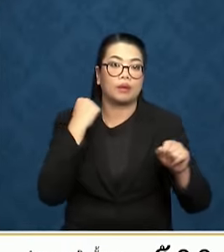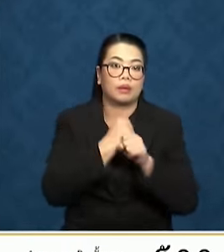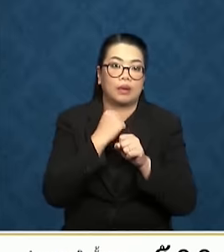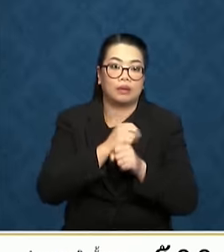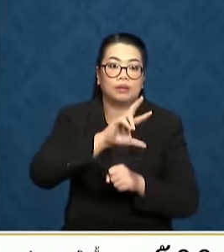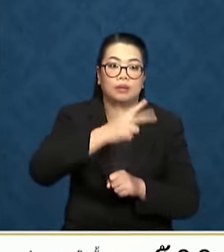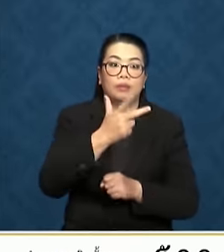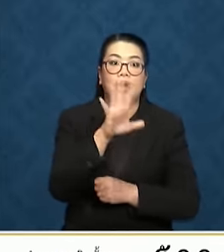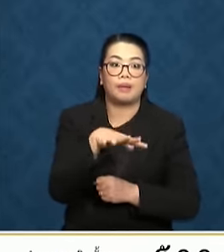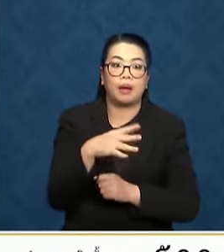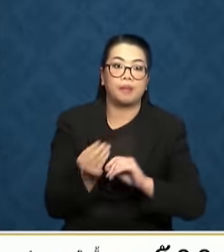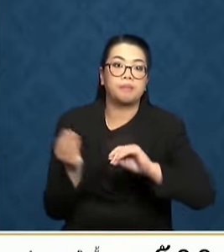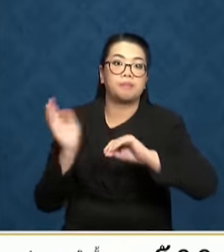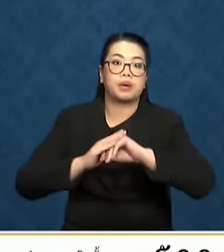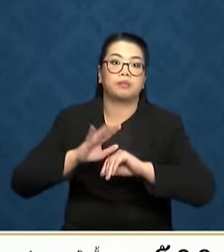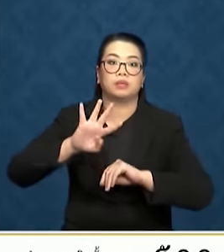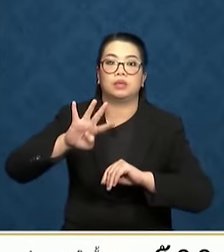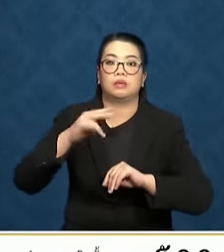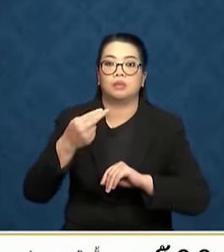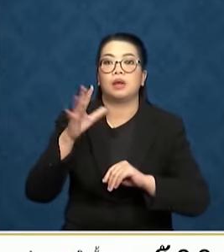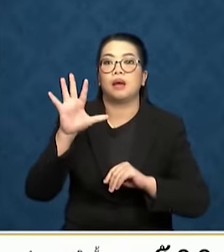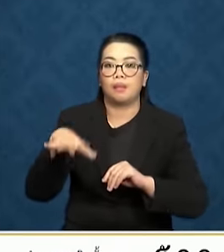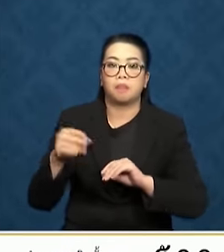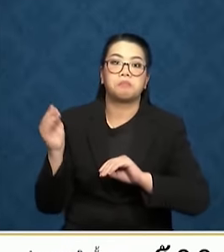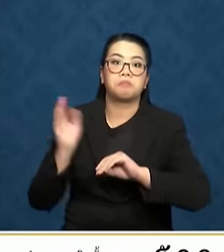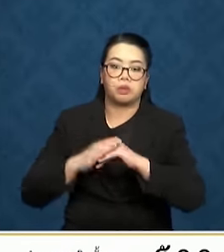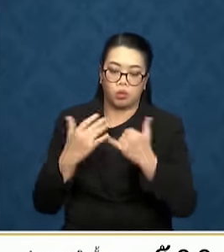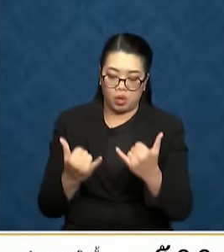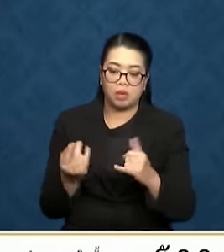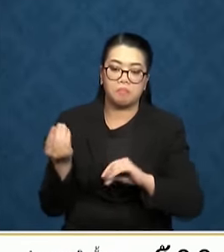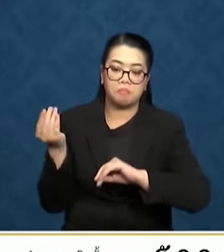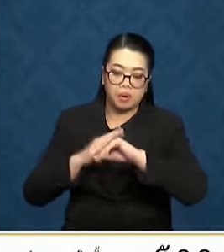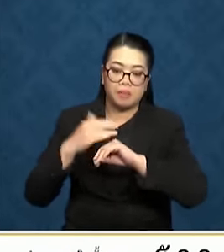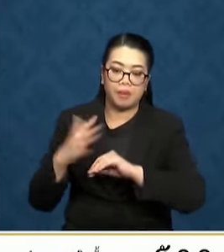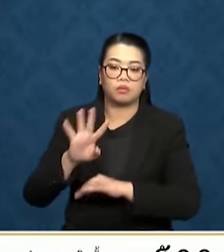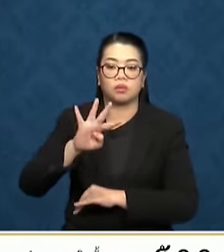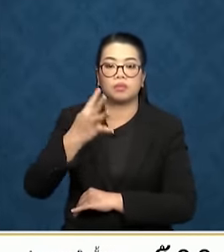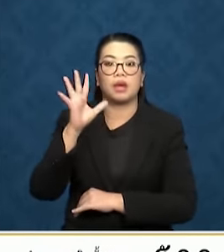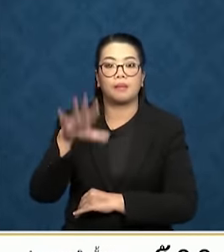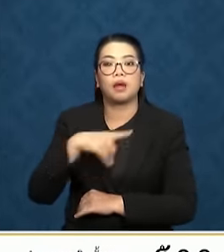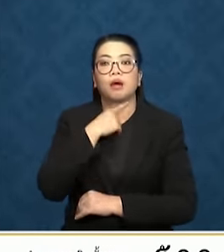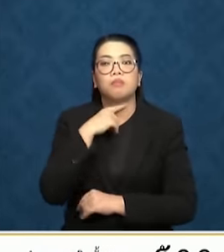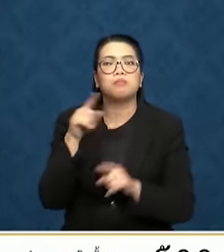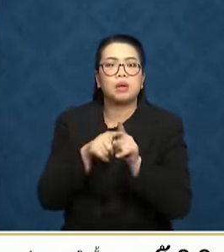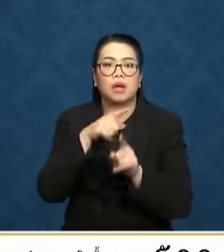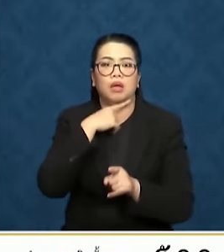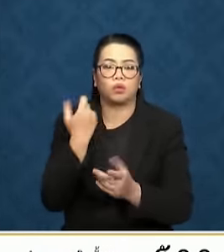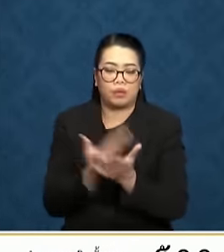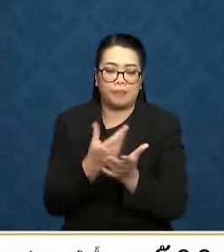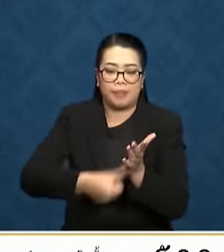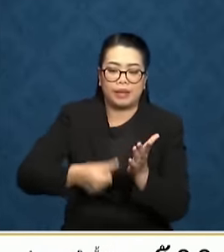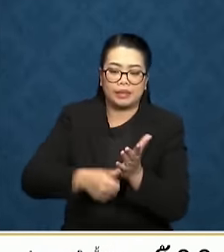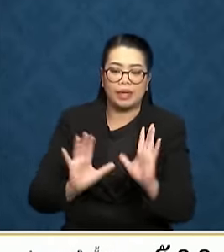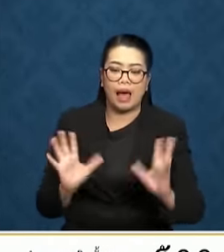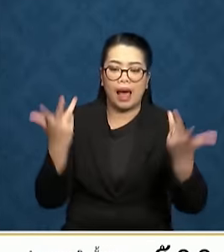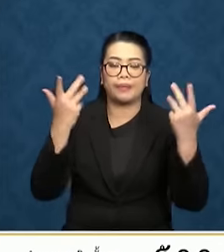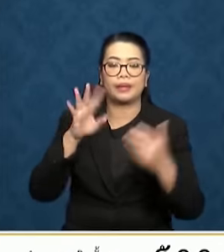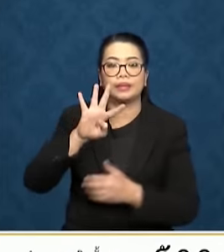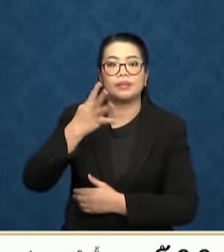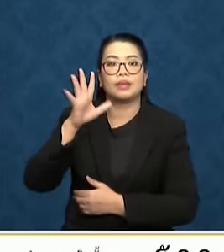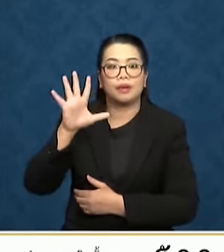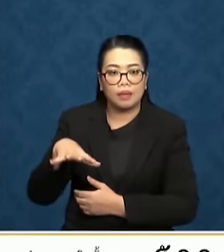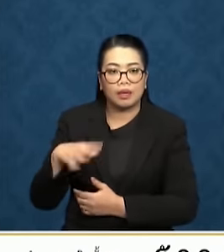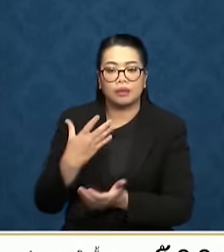35,000กลายเป็น 45,000ไปแล้วนะครับซึ่งตรงนี้นี่ต้องอธิบายให้ประชาชนเข้าใจแล้วก็